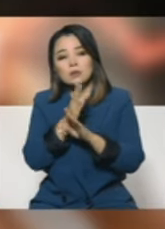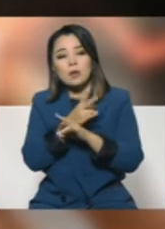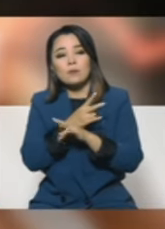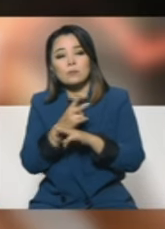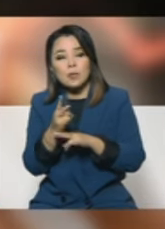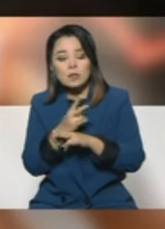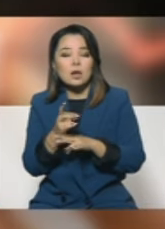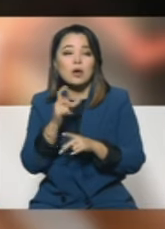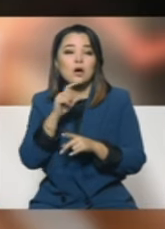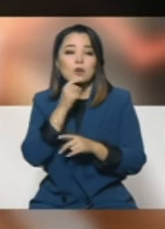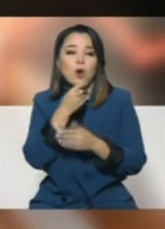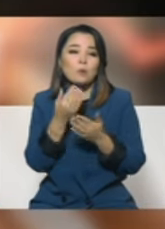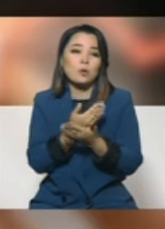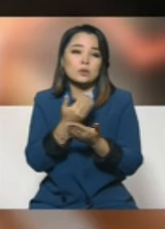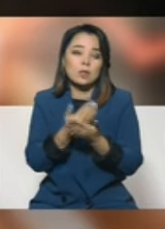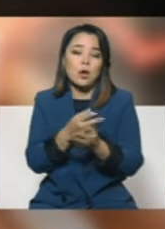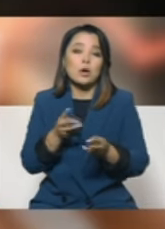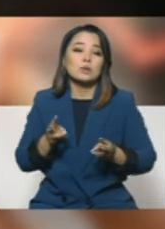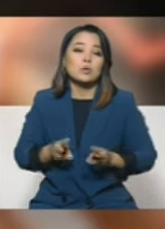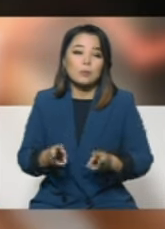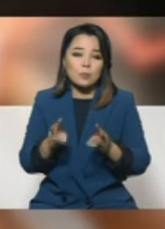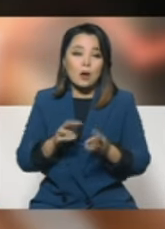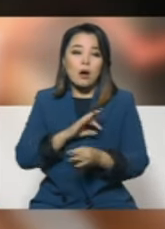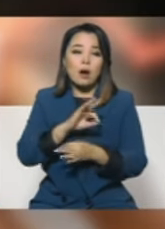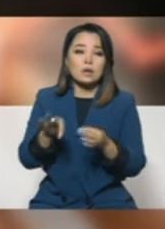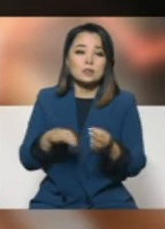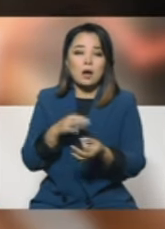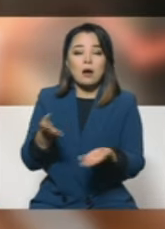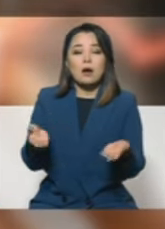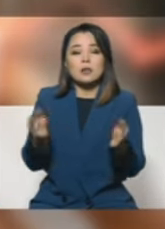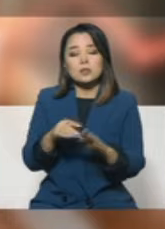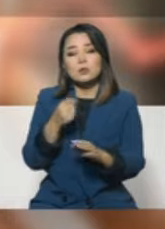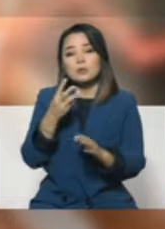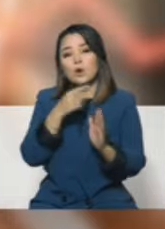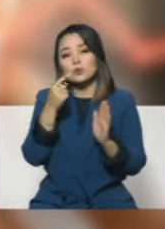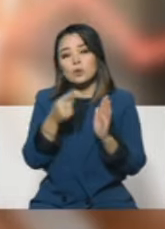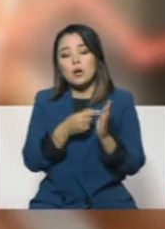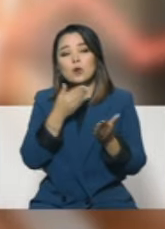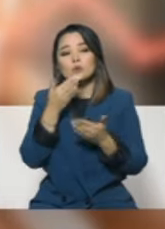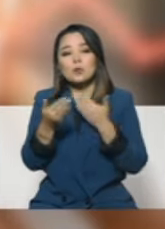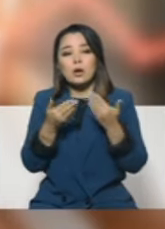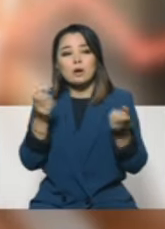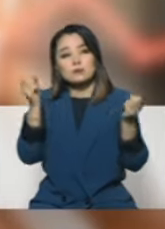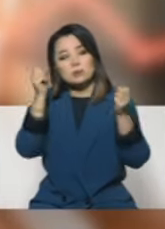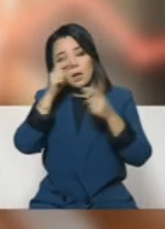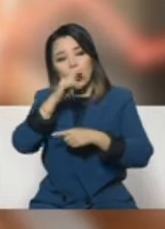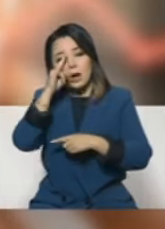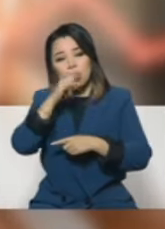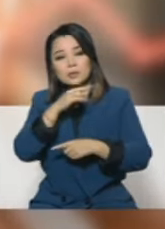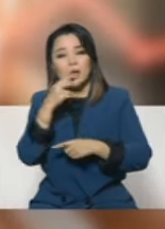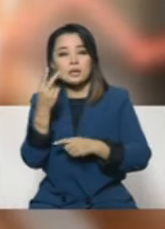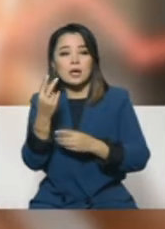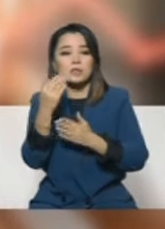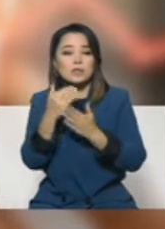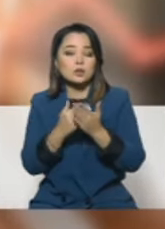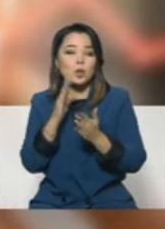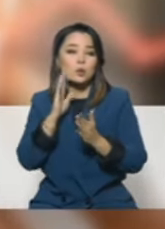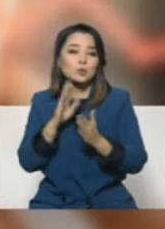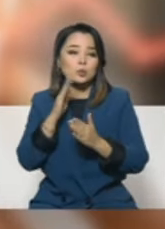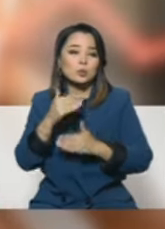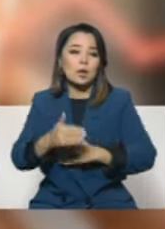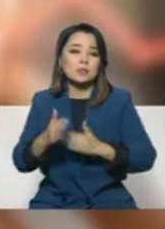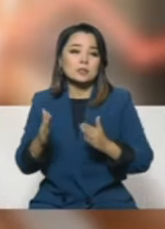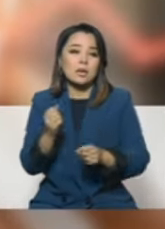мен экономикалық болжамдар, отын мен қалдықтардың сақталуы сияқты бірнеше сауалдарға жауап іздеп көрсек. Қазақстан екі тізбекті су-сулы